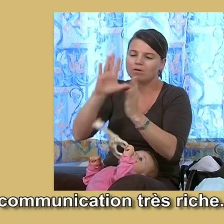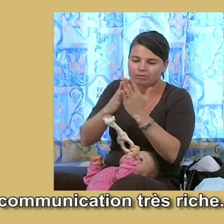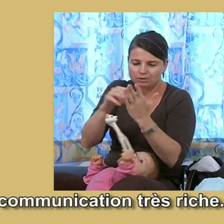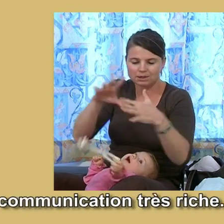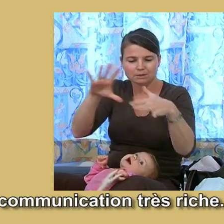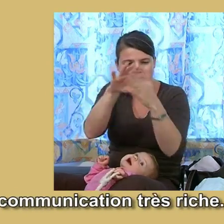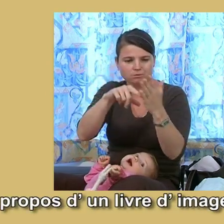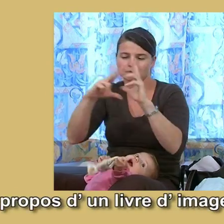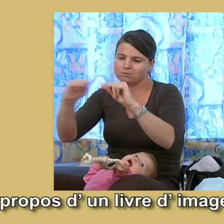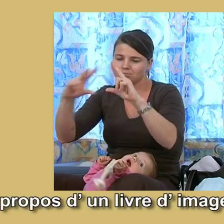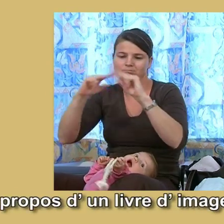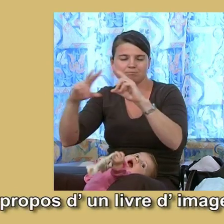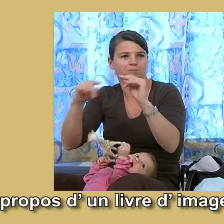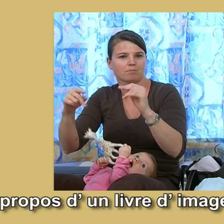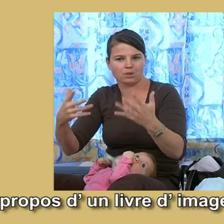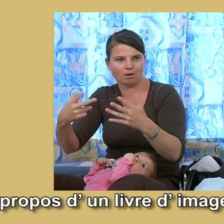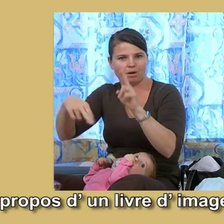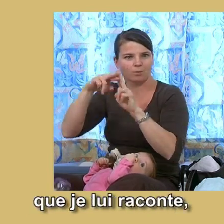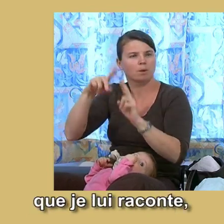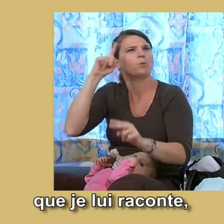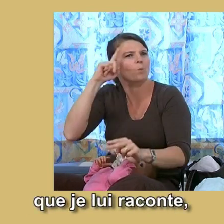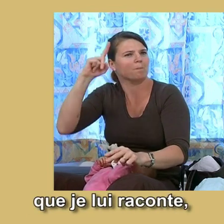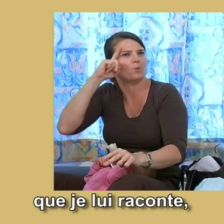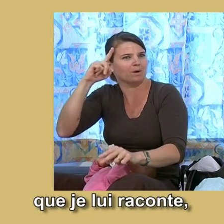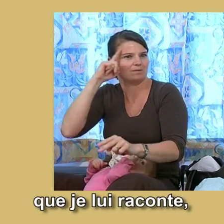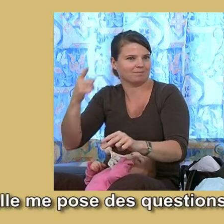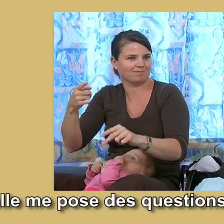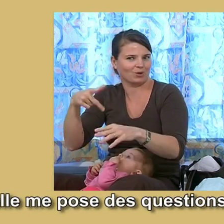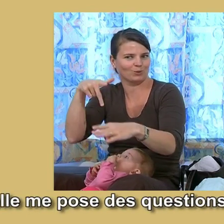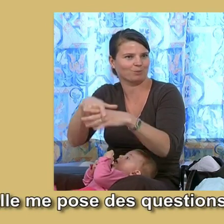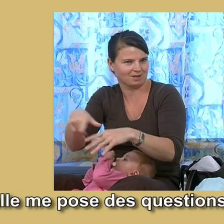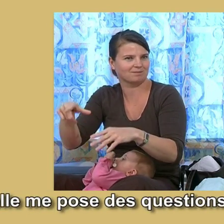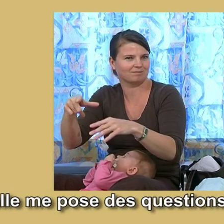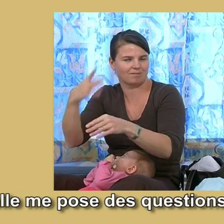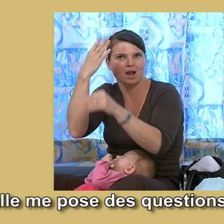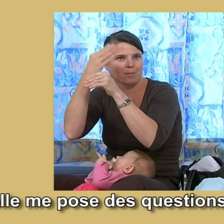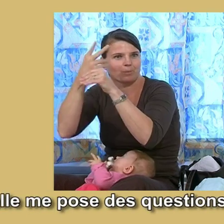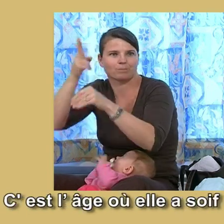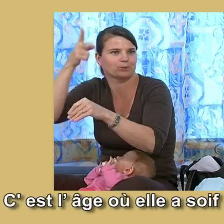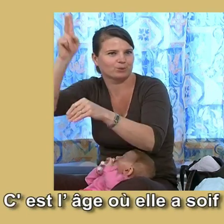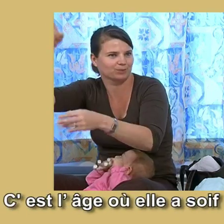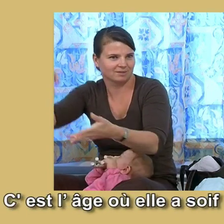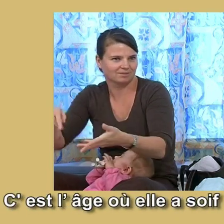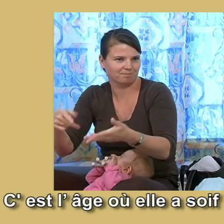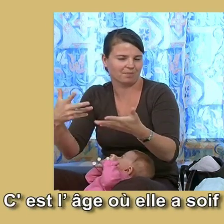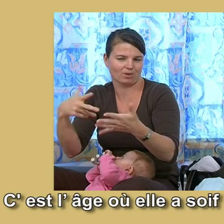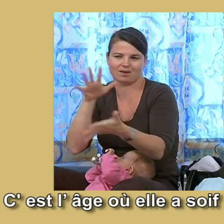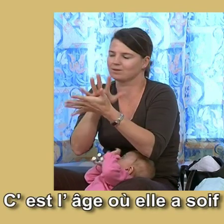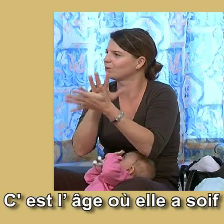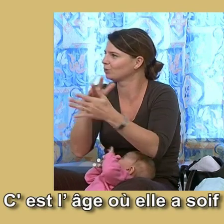une communication très riche par rapport à un livre d'images que je raconte, elle répond, elle me pose des questions à partir de ce que je